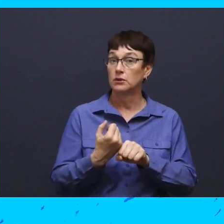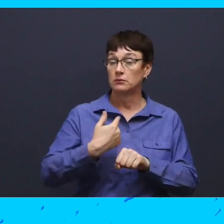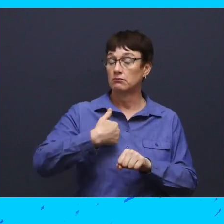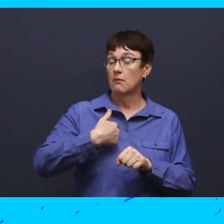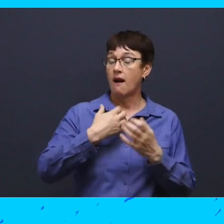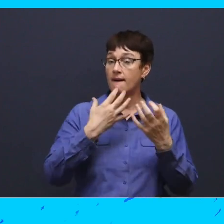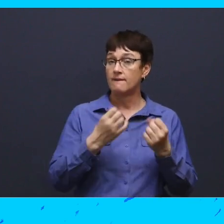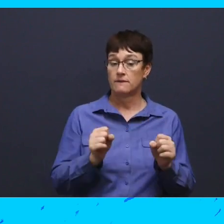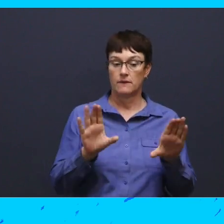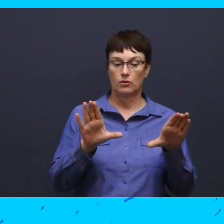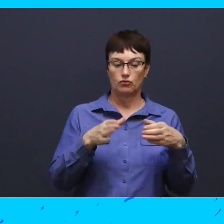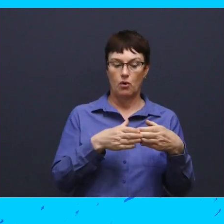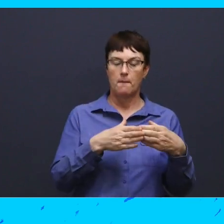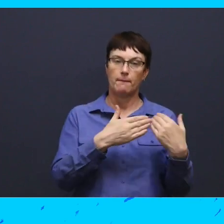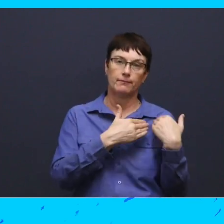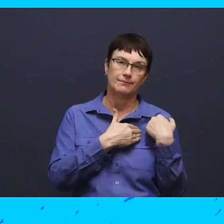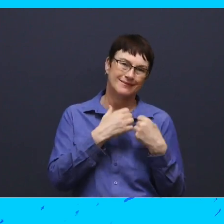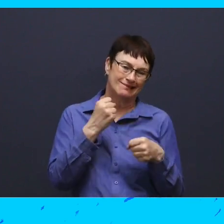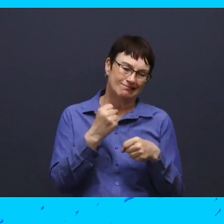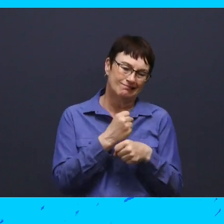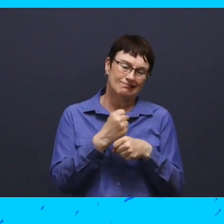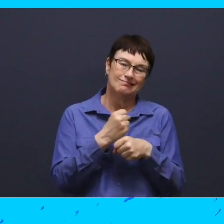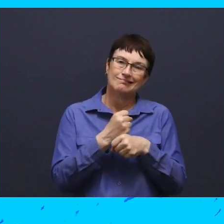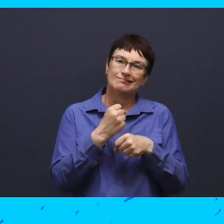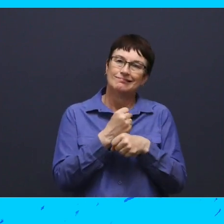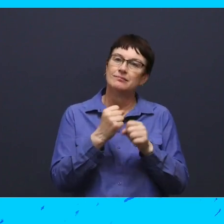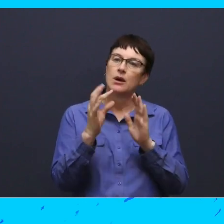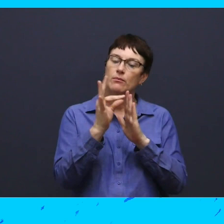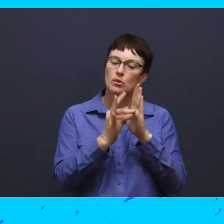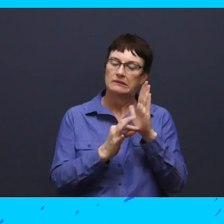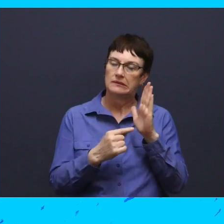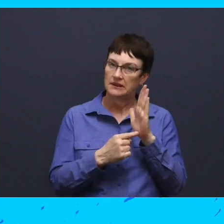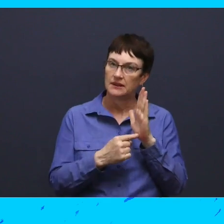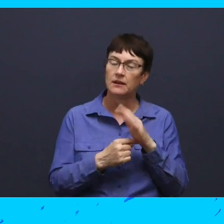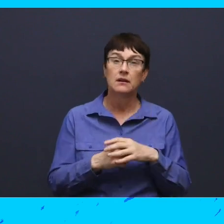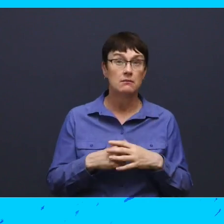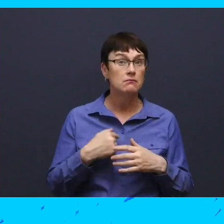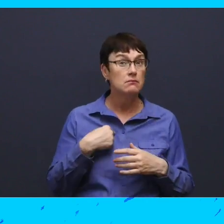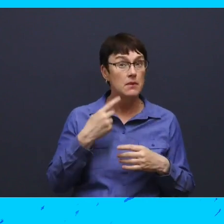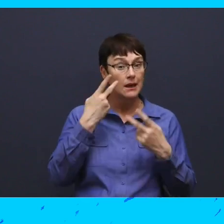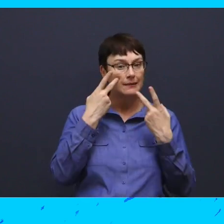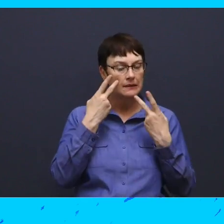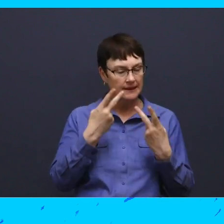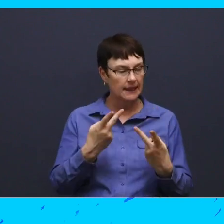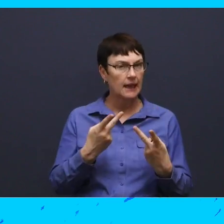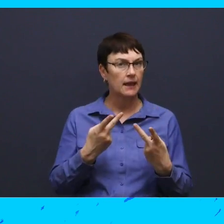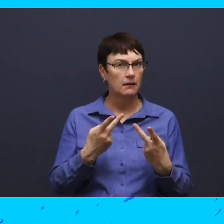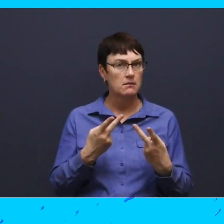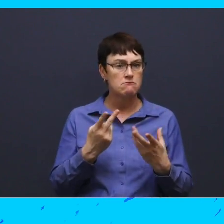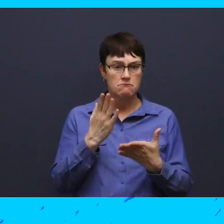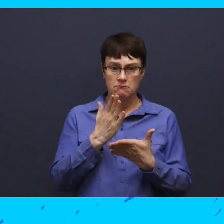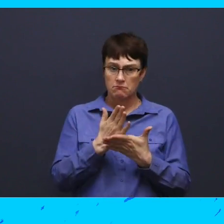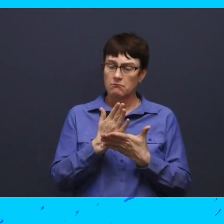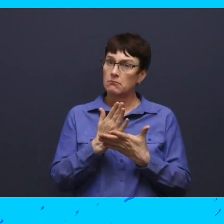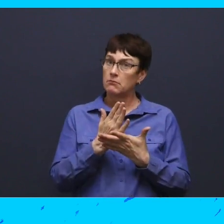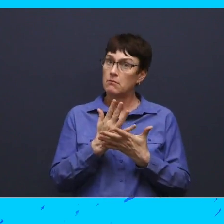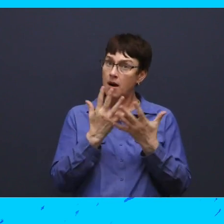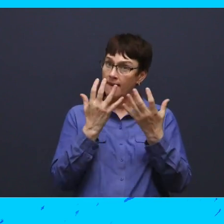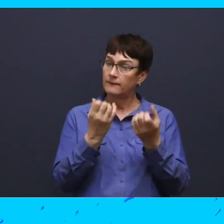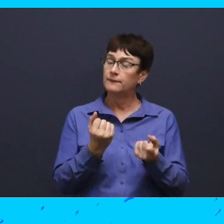plus réceptifs, mais on voit au moins